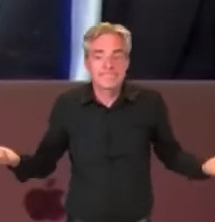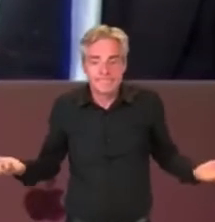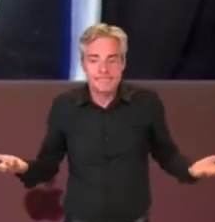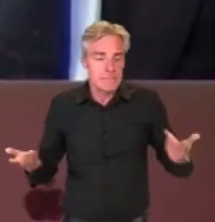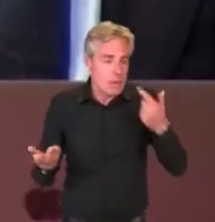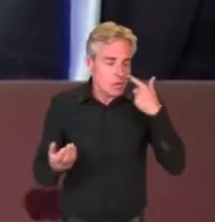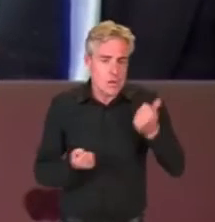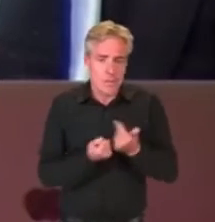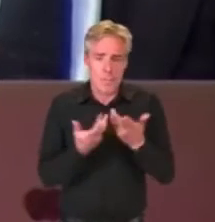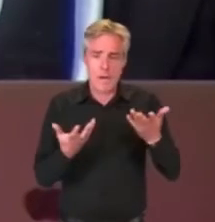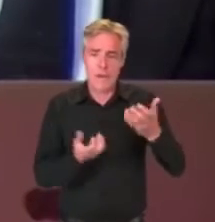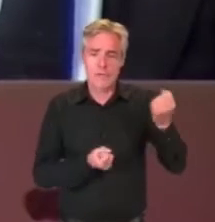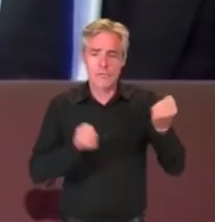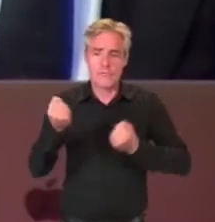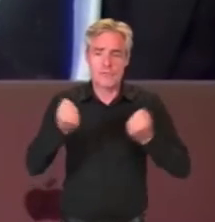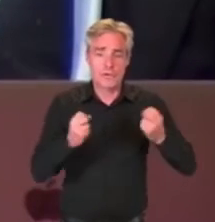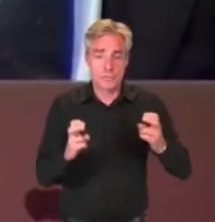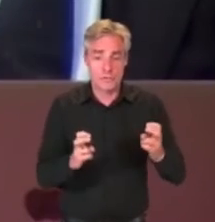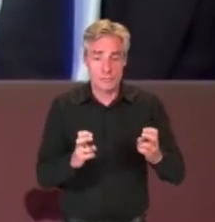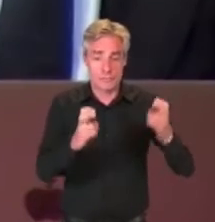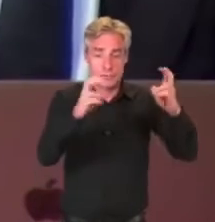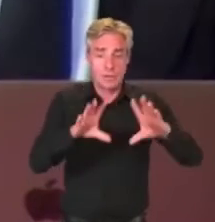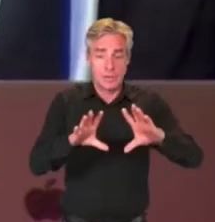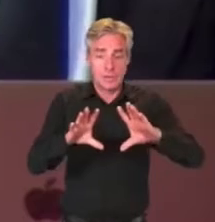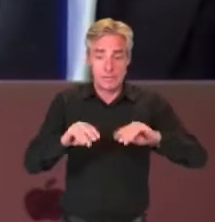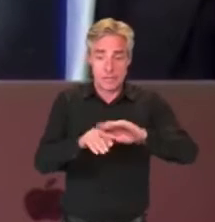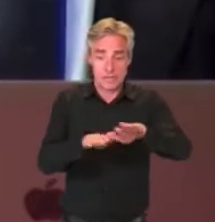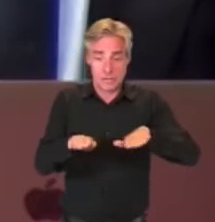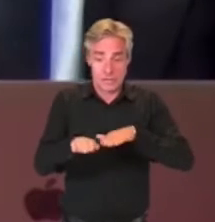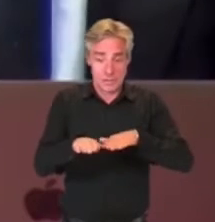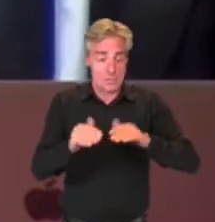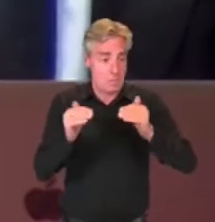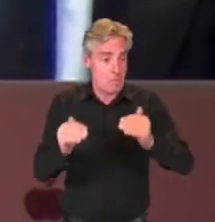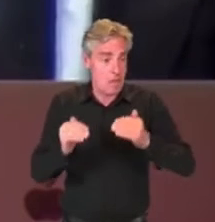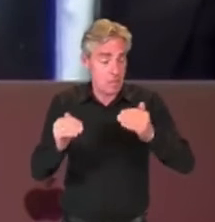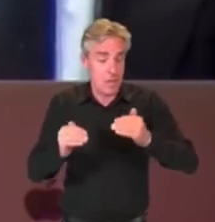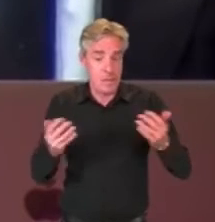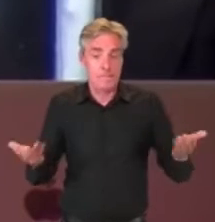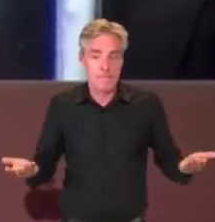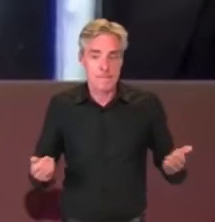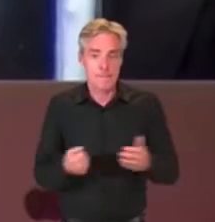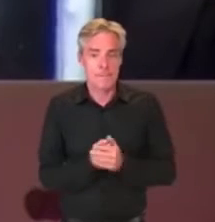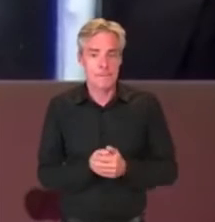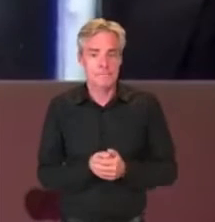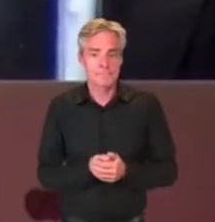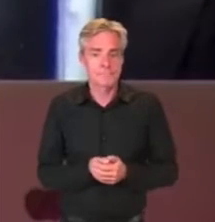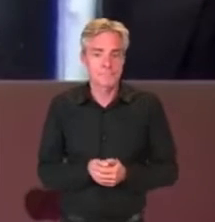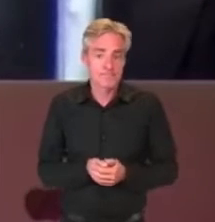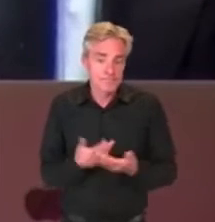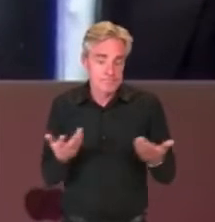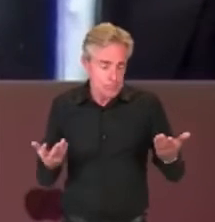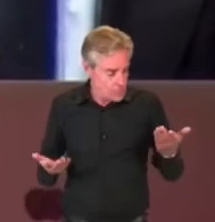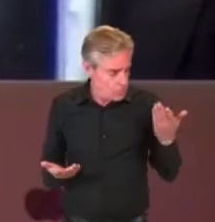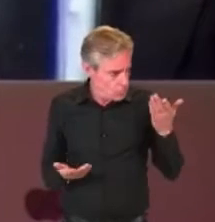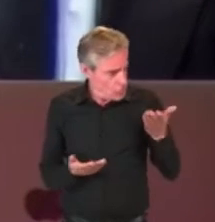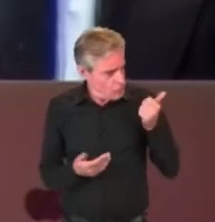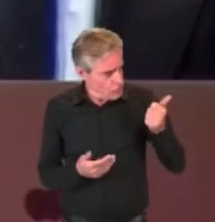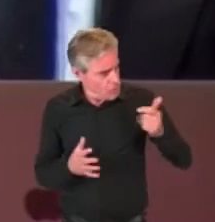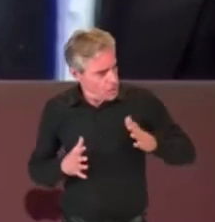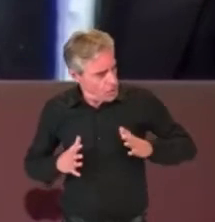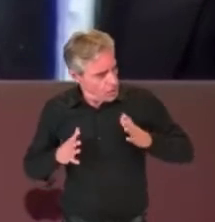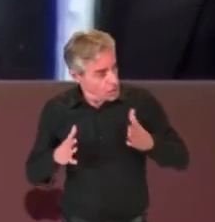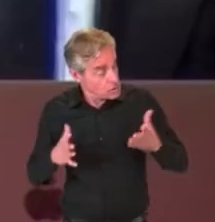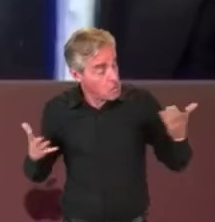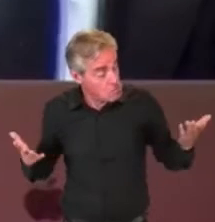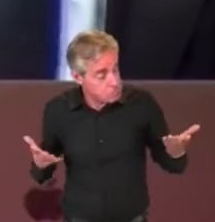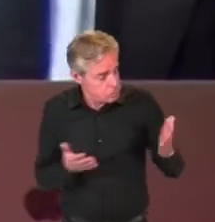a un nombre de véhicules en augmentation, mais un nombre de places de stationnement qui, lui, ne l'est pas. Voilà. C'était pourtant un de vos engagements et nous